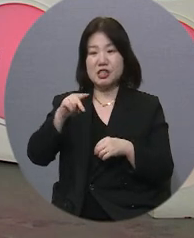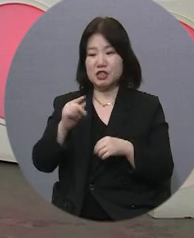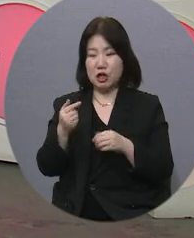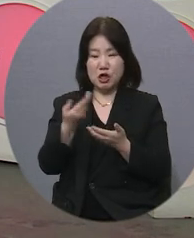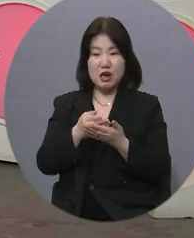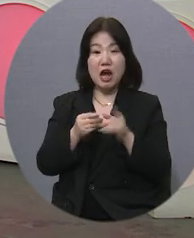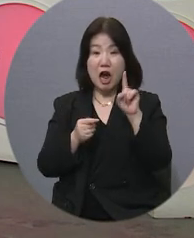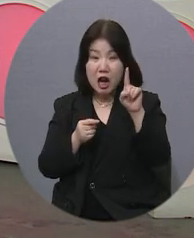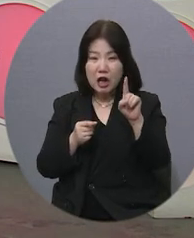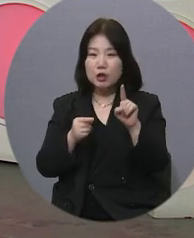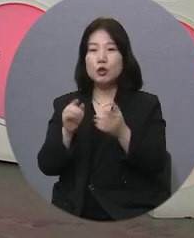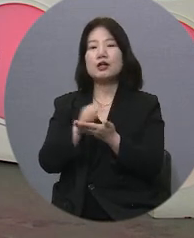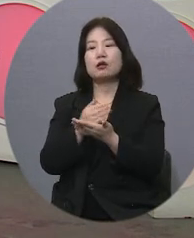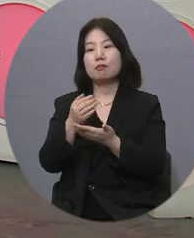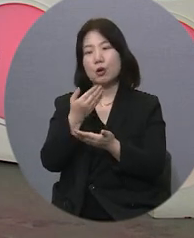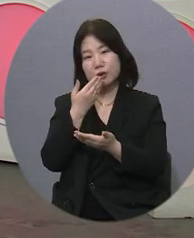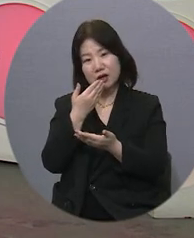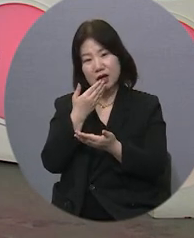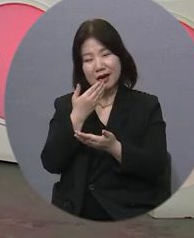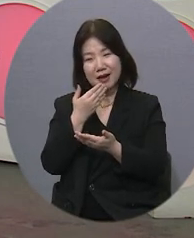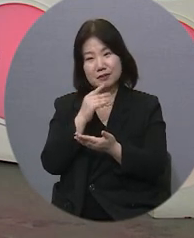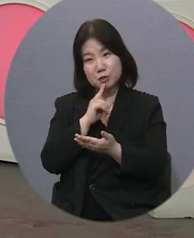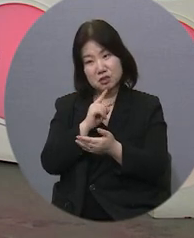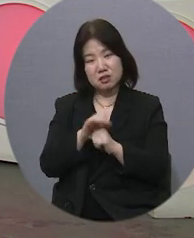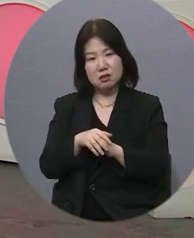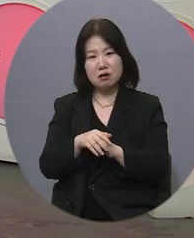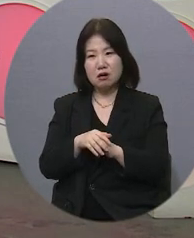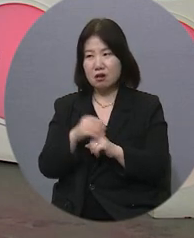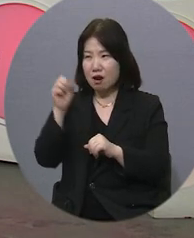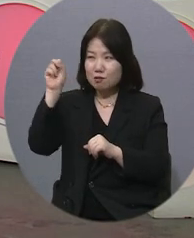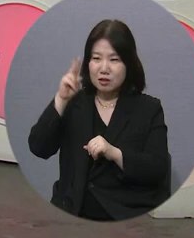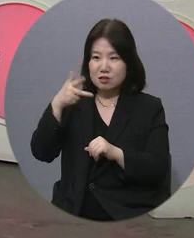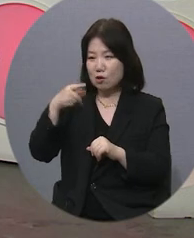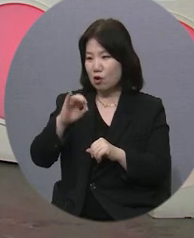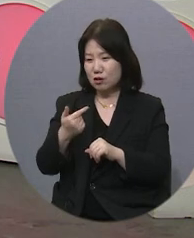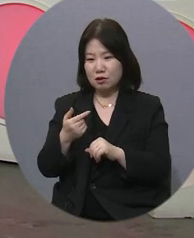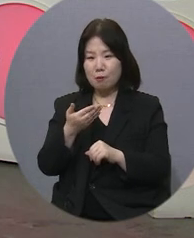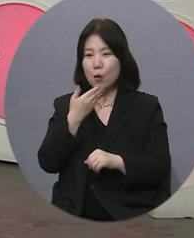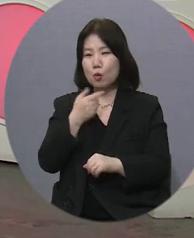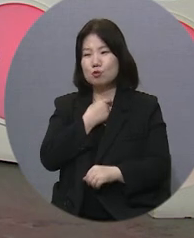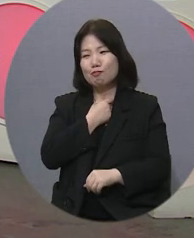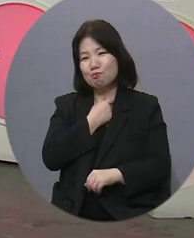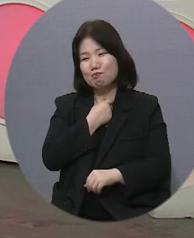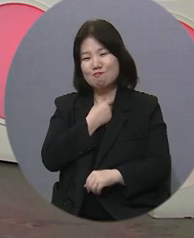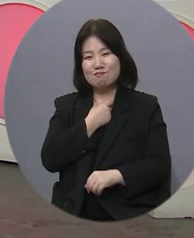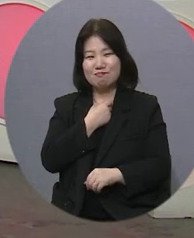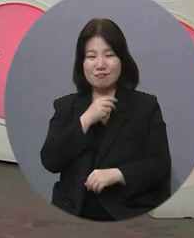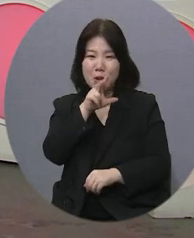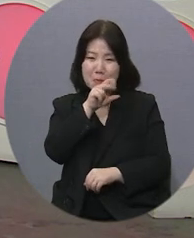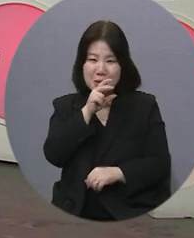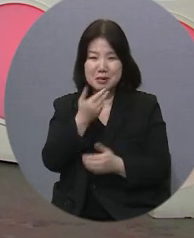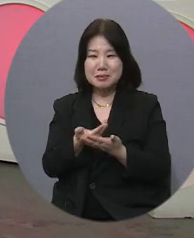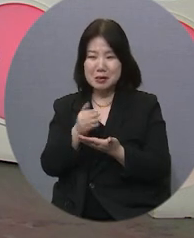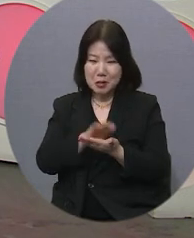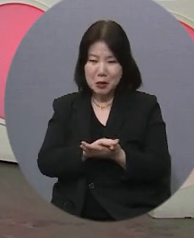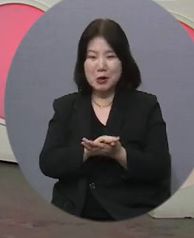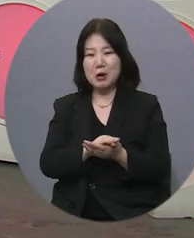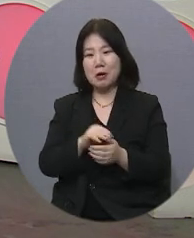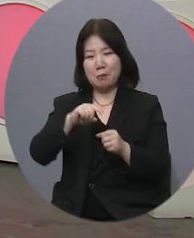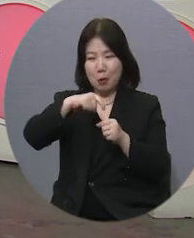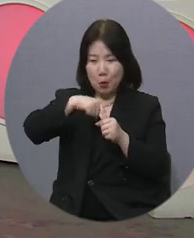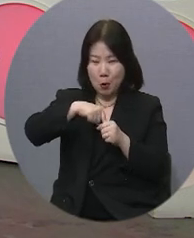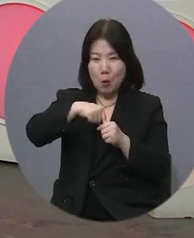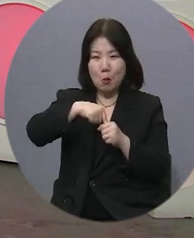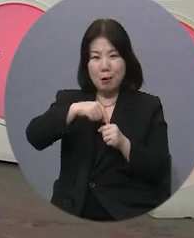어? 못 들어봤어요? 갑자기 그러니까 전이 먹고 싶네요. 그렇게 파전도 있고 호박전, 녹두전,